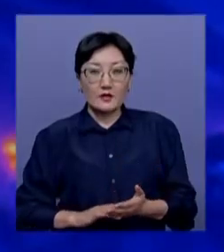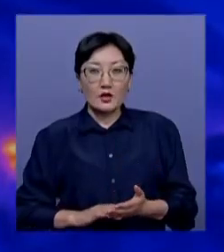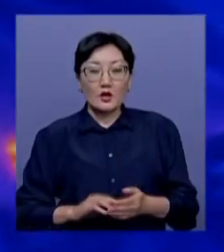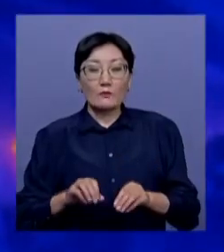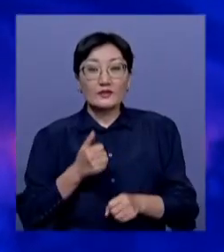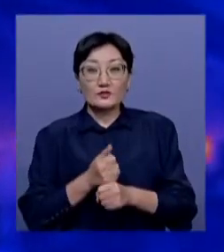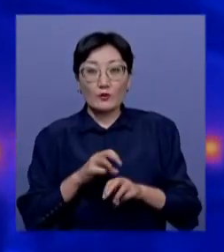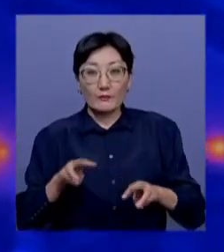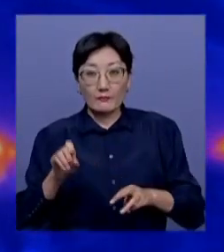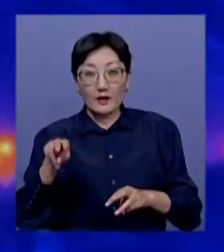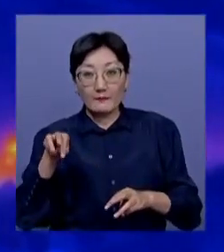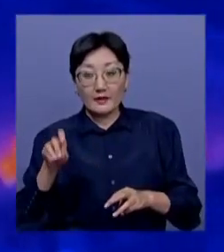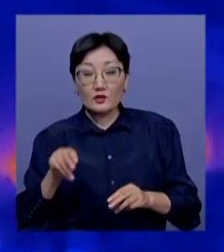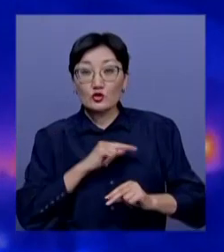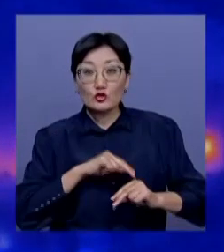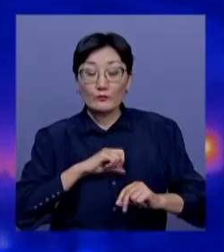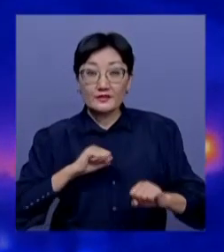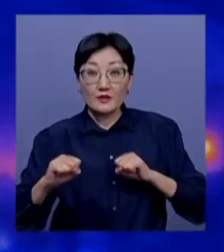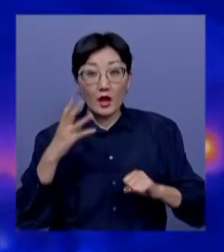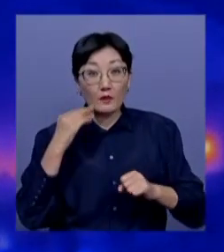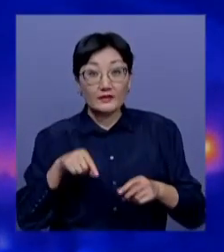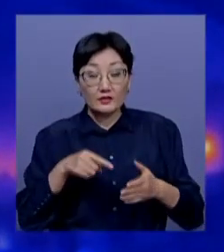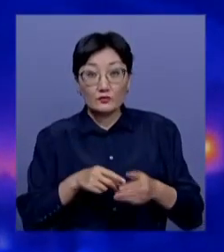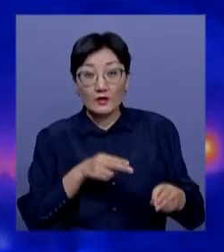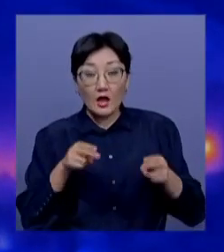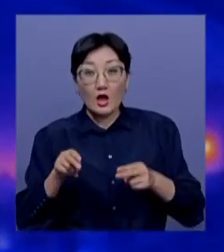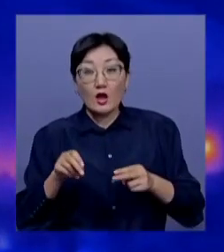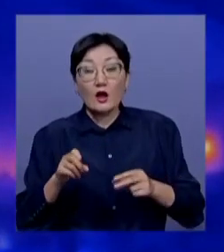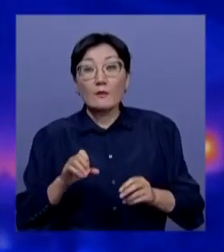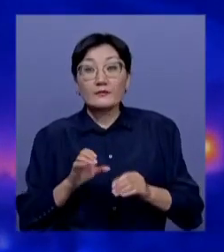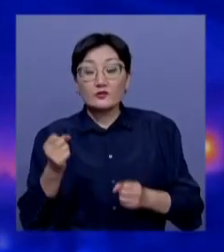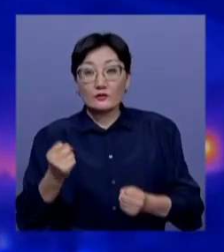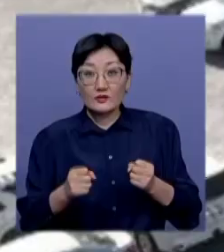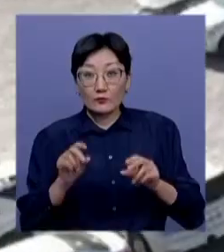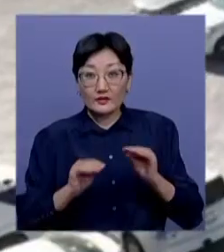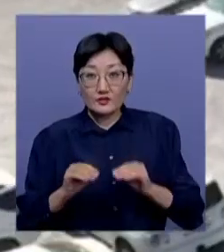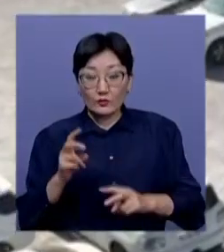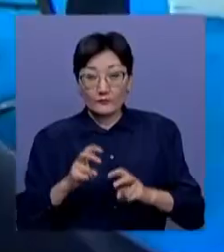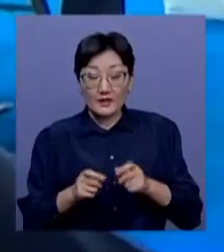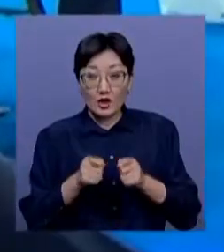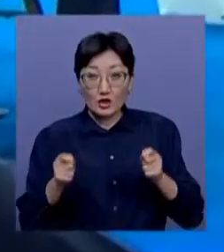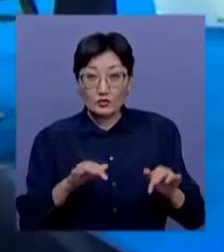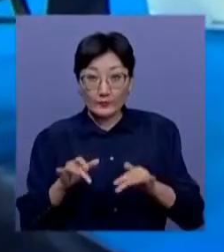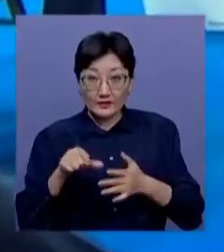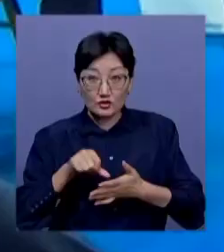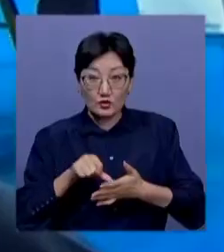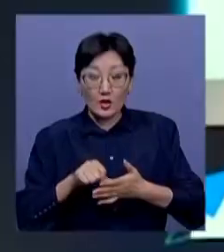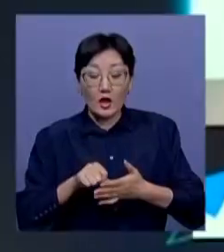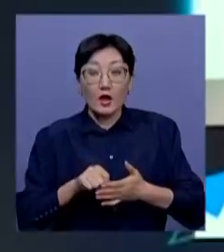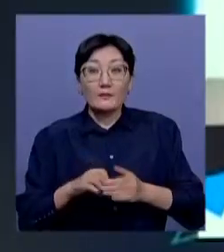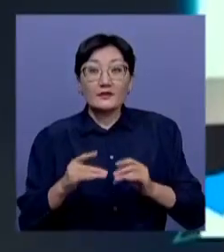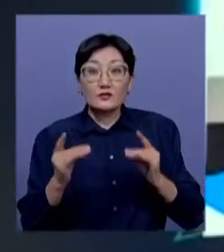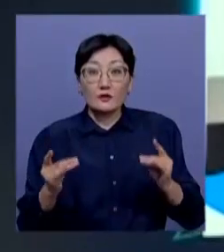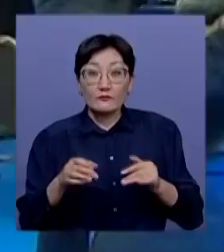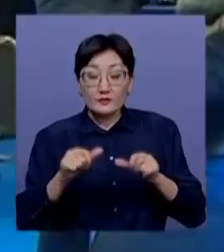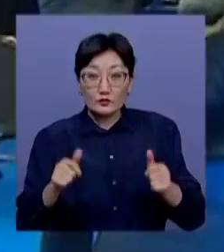Үкімет басшысы Асқар Мамин жұмыс сапармен Алматыға келіп, Hyundai автокөліктерді құрастыру зауытының ашылу рәсіміне қатысты. Телекөпір